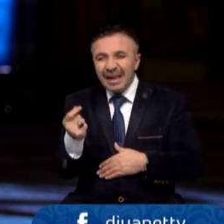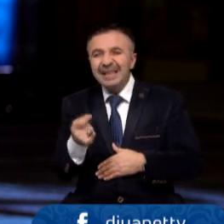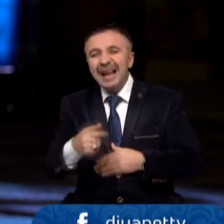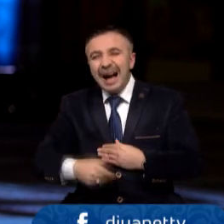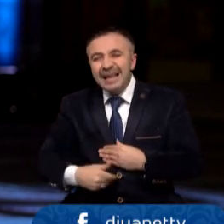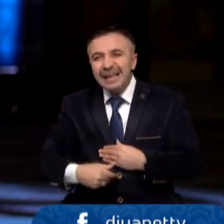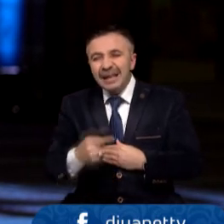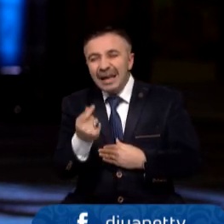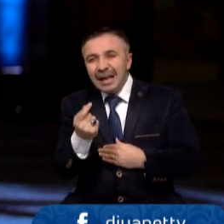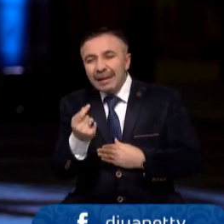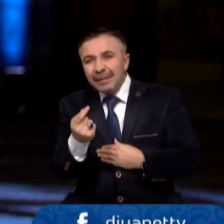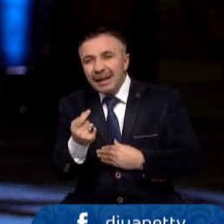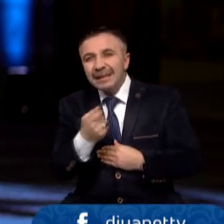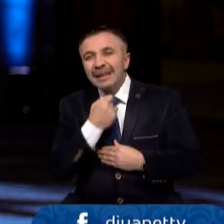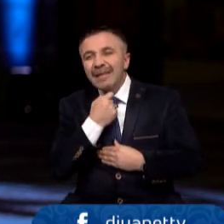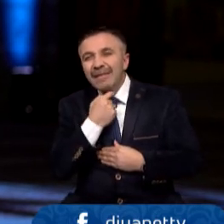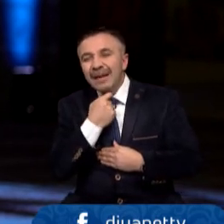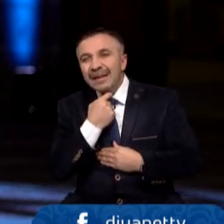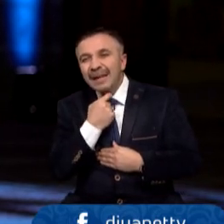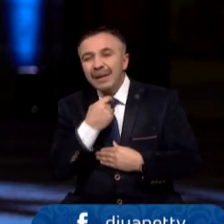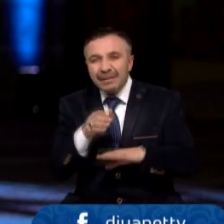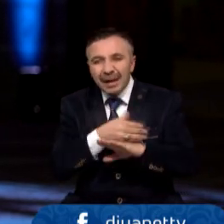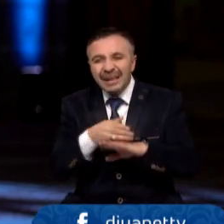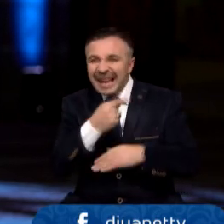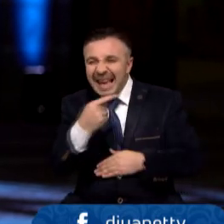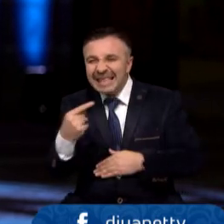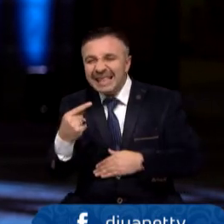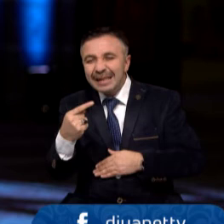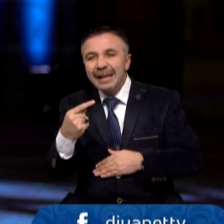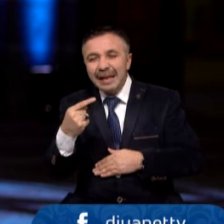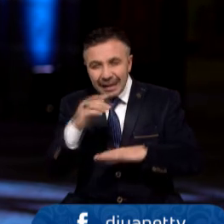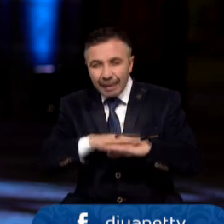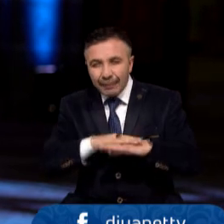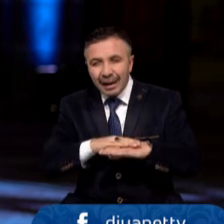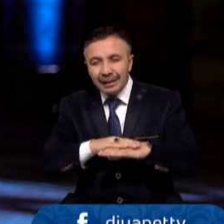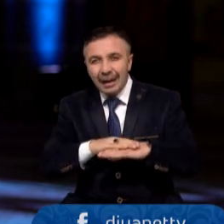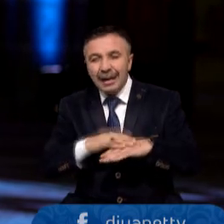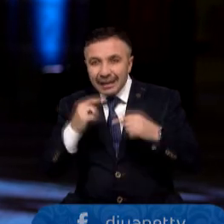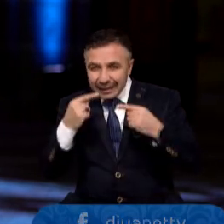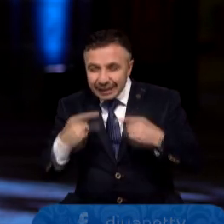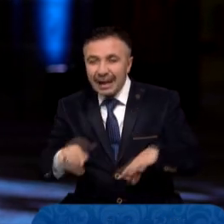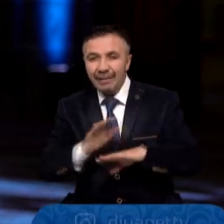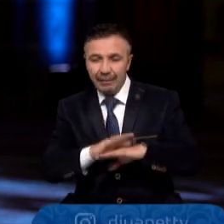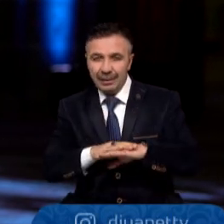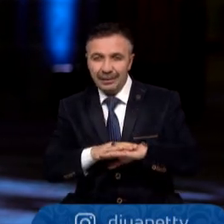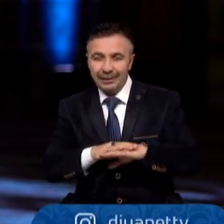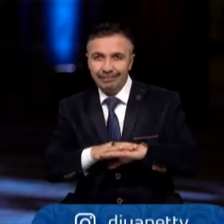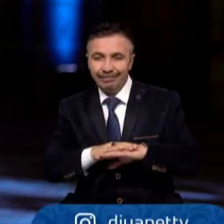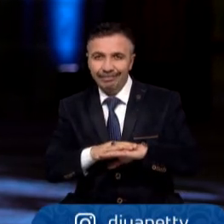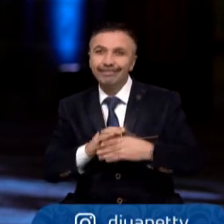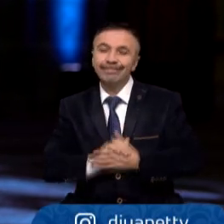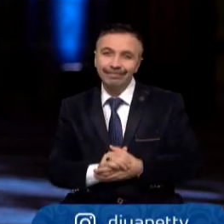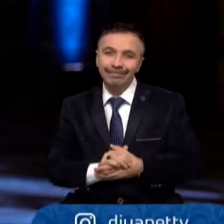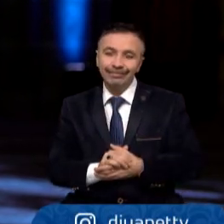gole ne Blues enneküm birşeyim Minel havfi vecihe ve nakısı min Elem